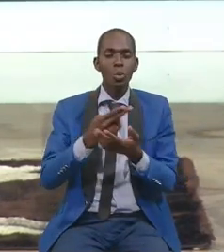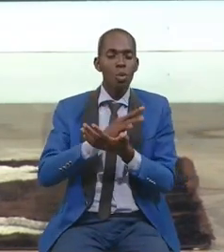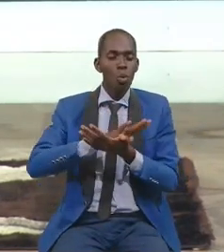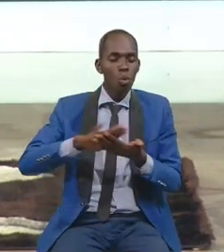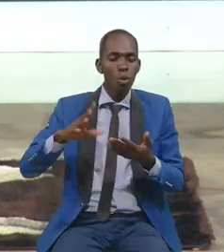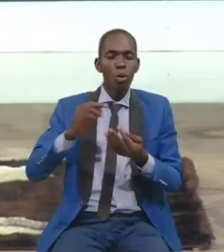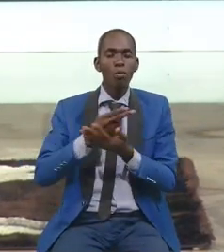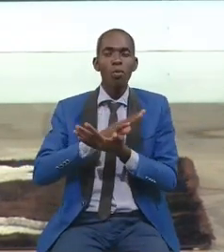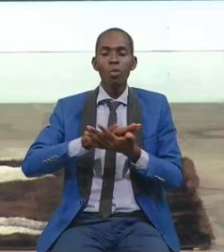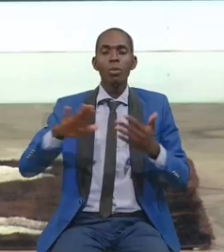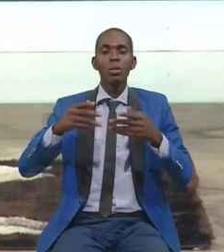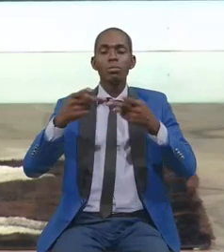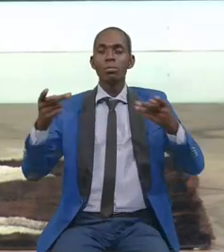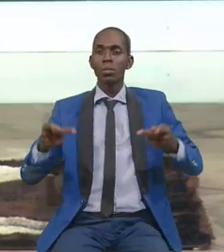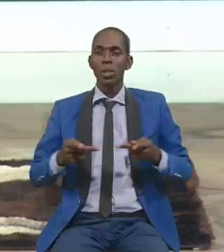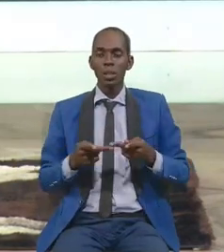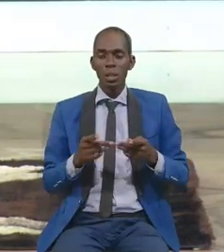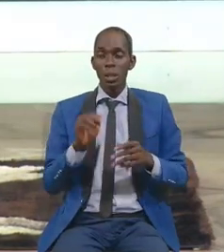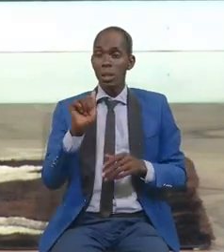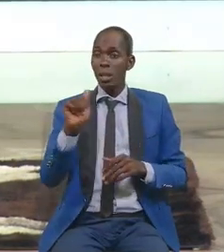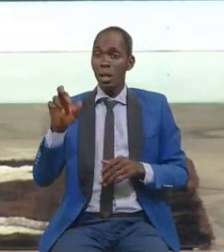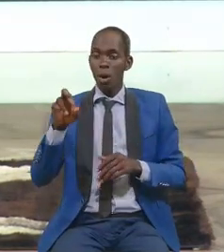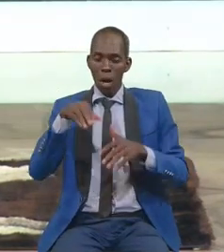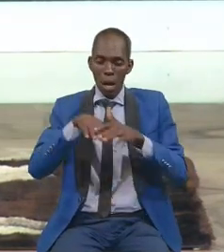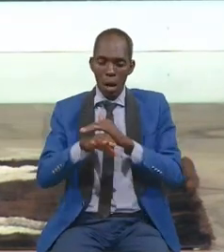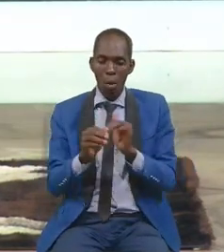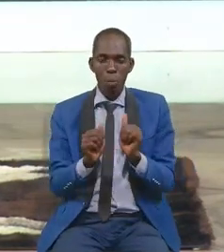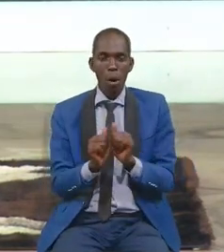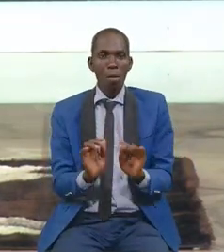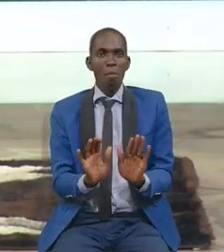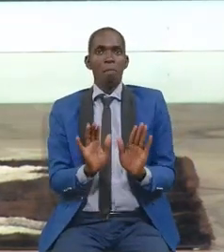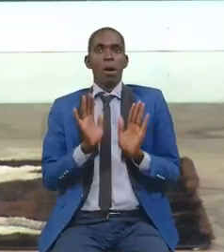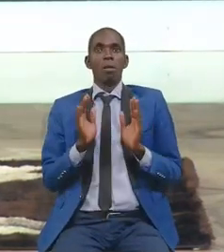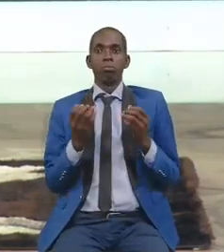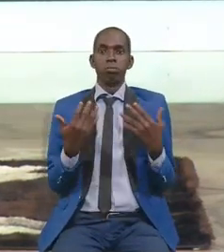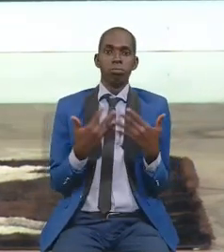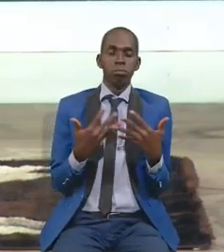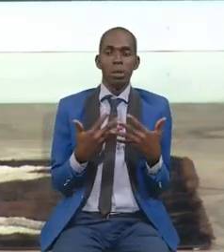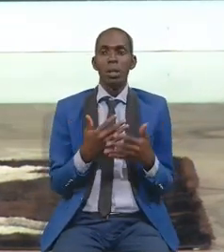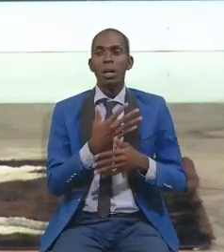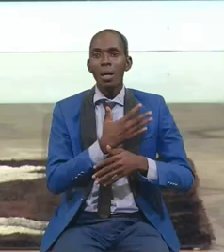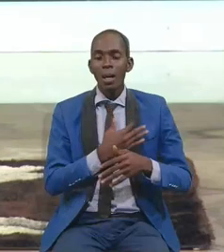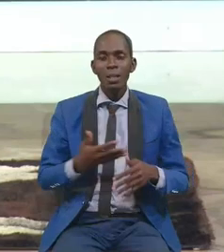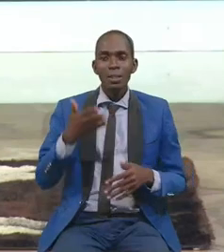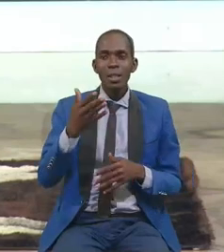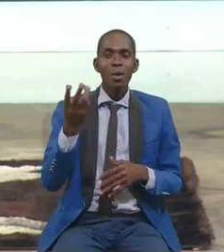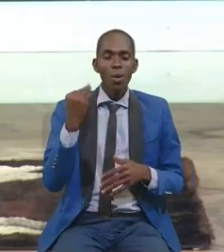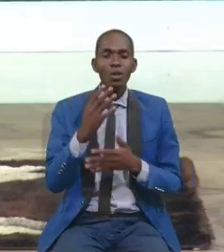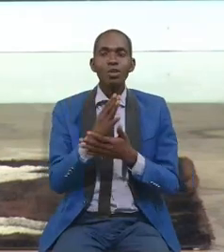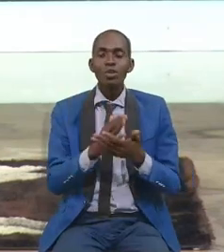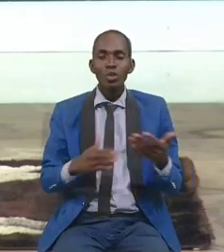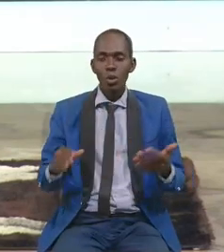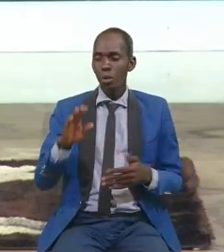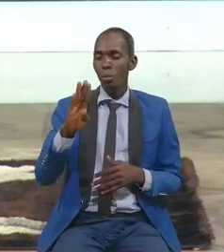au lieu très saint, il rentre avec crainte. Alors à cause de cela, il a des